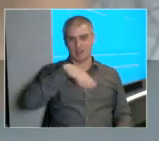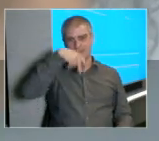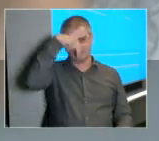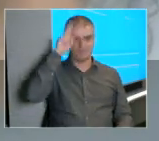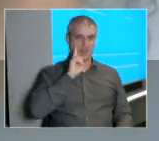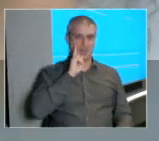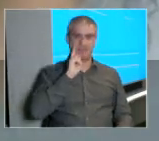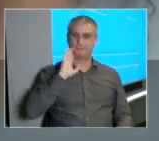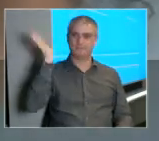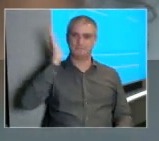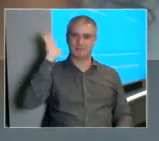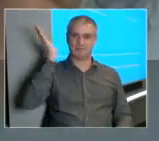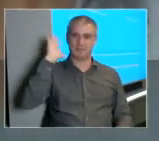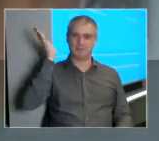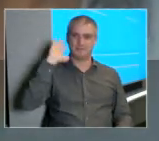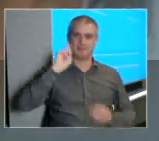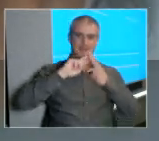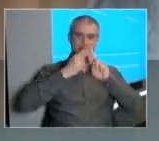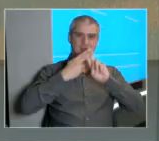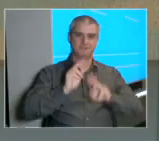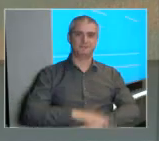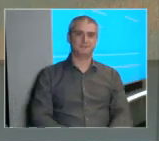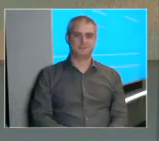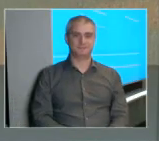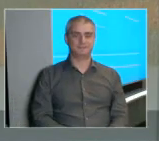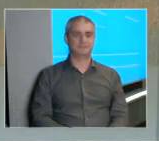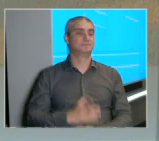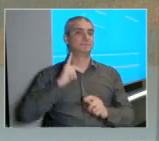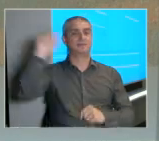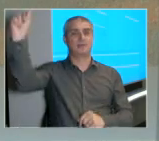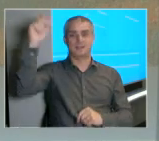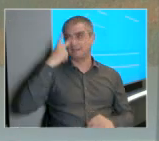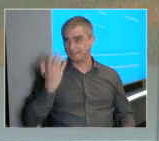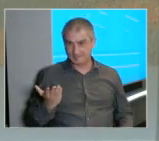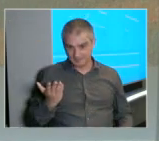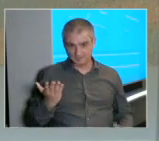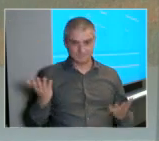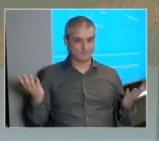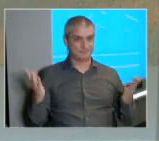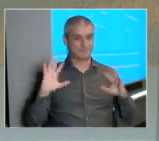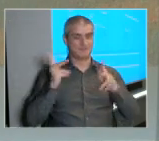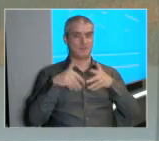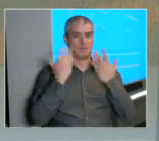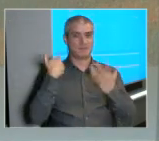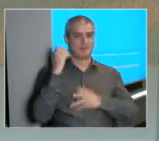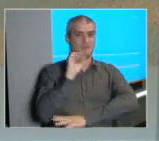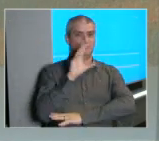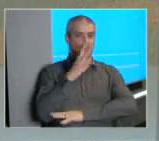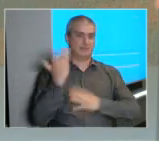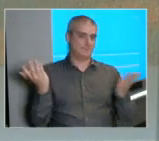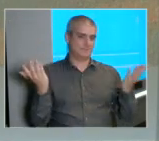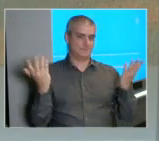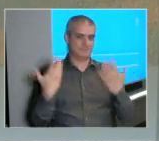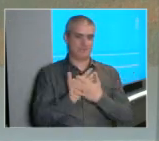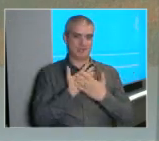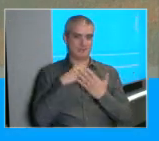תודה, ושנת לימודים פוריה לכל הילדים ולהורים. כמובן, ביי ביי, להתראות. הלכה, ראיתם? נו, אם כל בוקר היינו משדרים, או בכלל